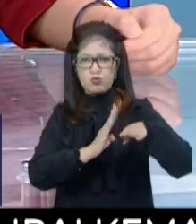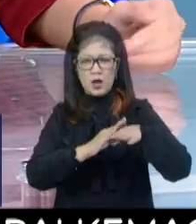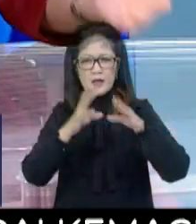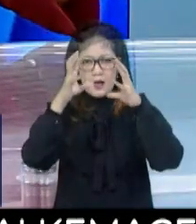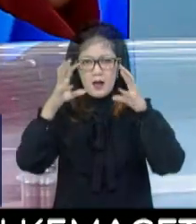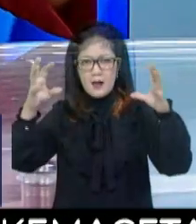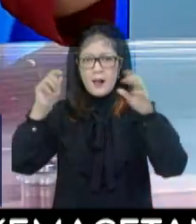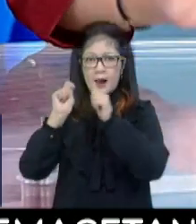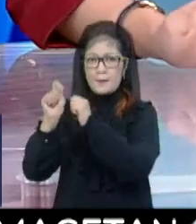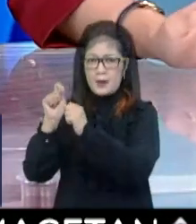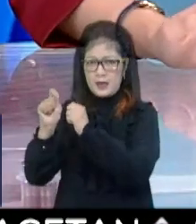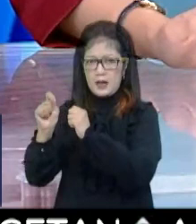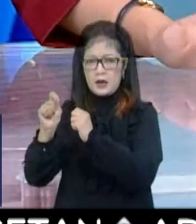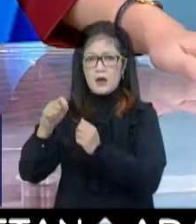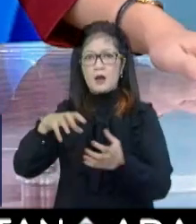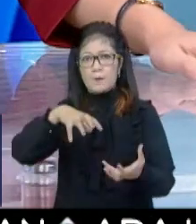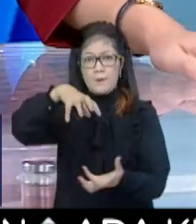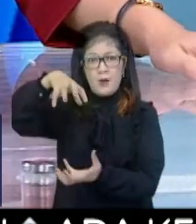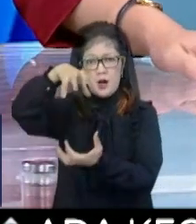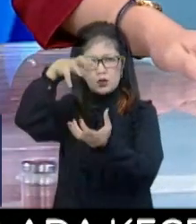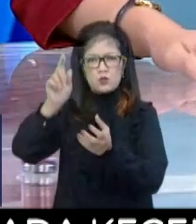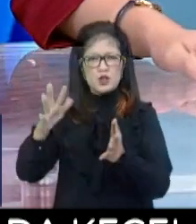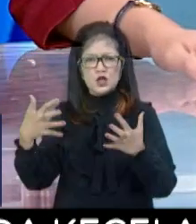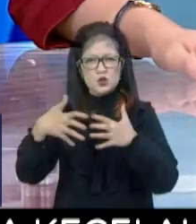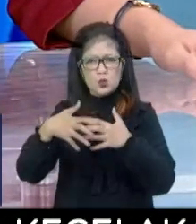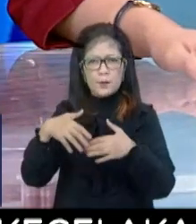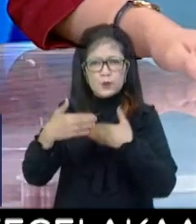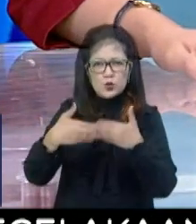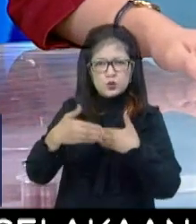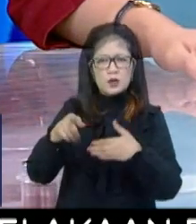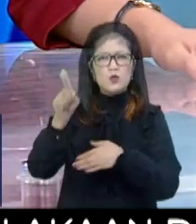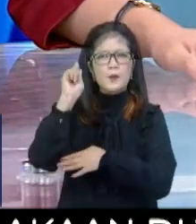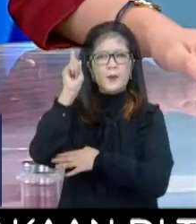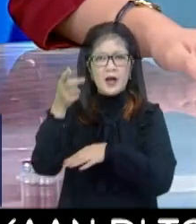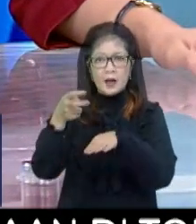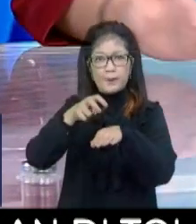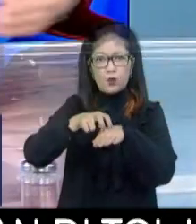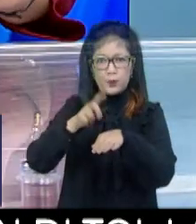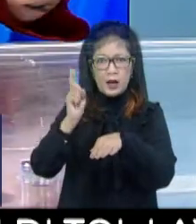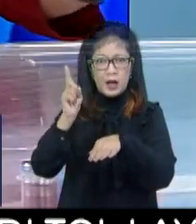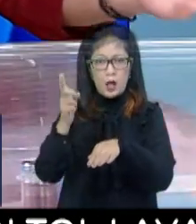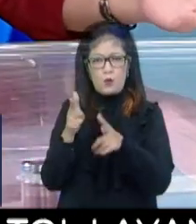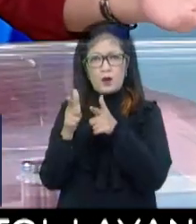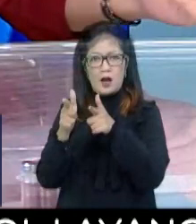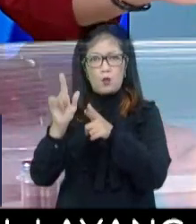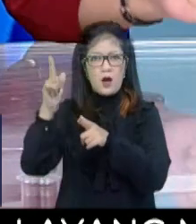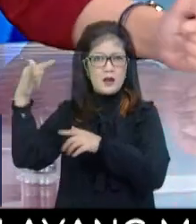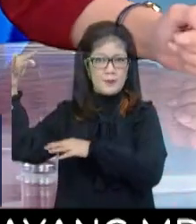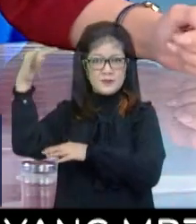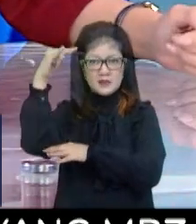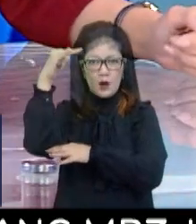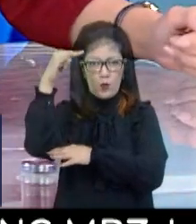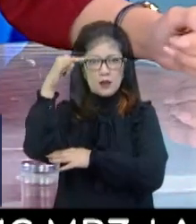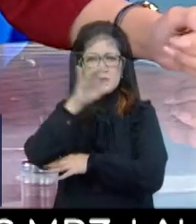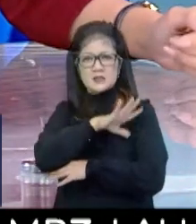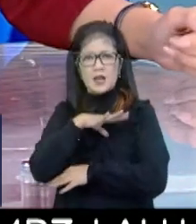Fitri. Balon udara yang tidak sesuai dengan prosedur membahayakan penumpang dan mengganggu penerbangan pesawat. Selama masa Lebaran, Airnav